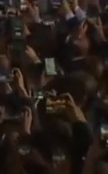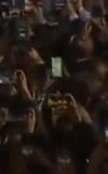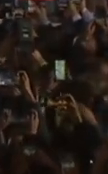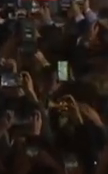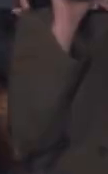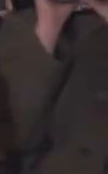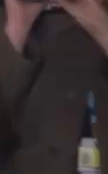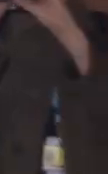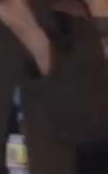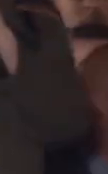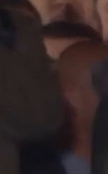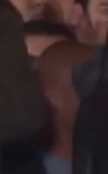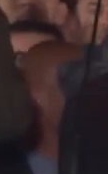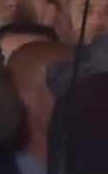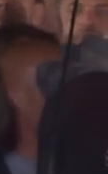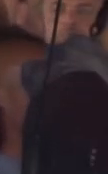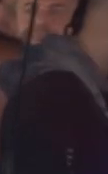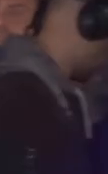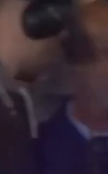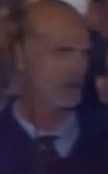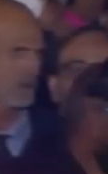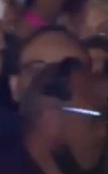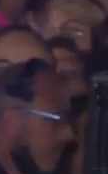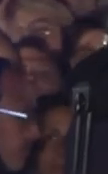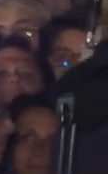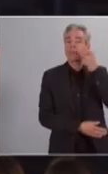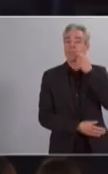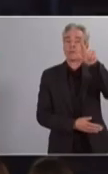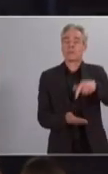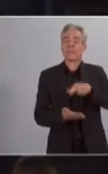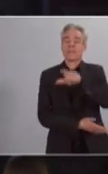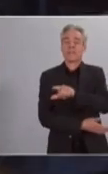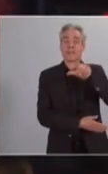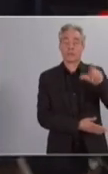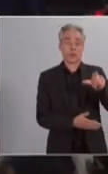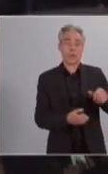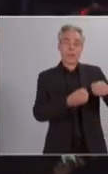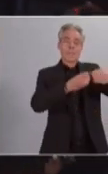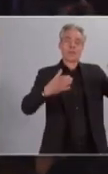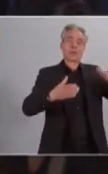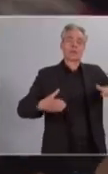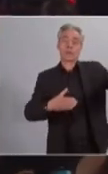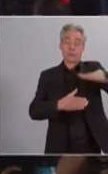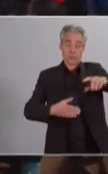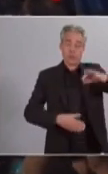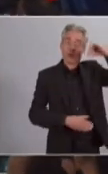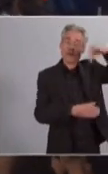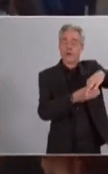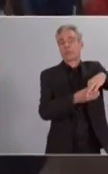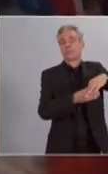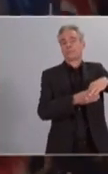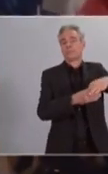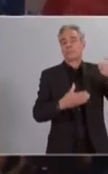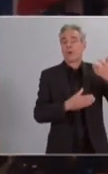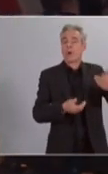visai piezemēta. Arī viņa ienākšana un arī runa atšķīrās no tās, ko viņš teica un ko viņš darīja pirms 5 gadiem pie